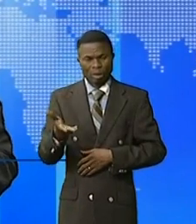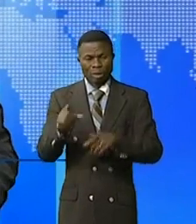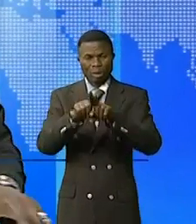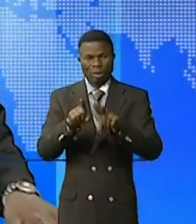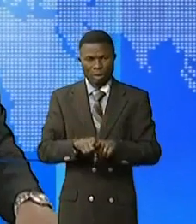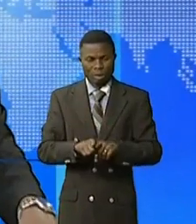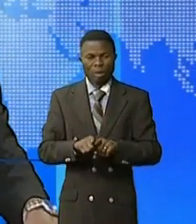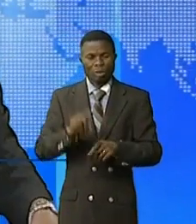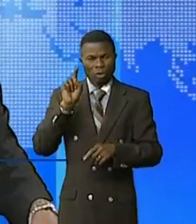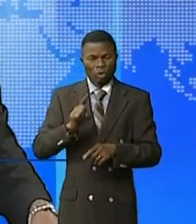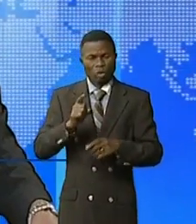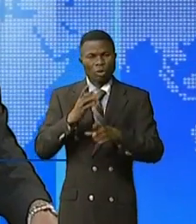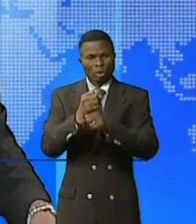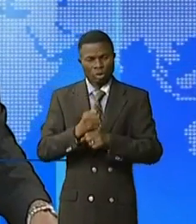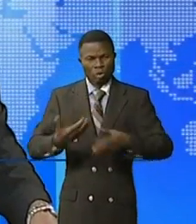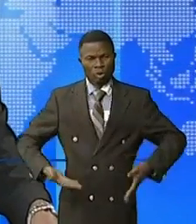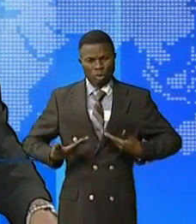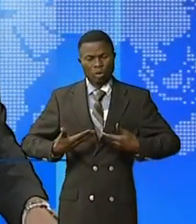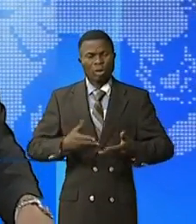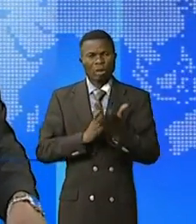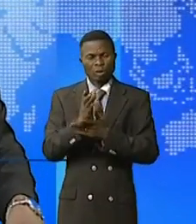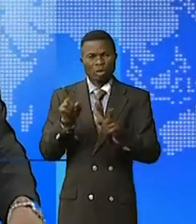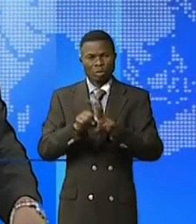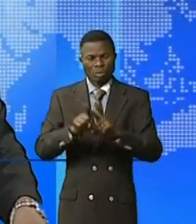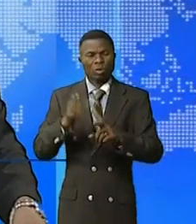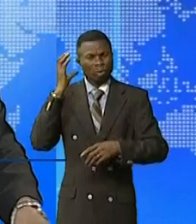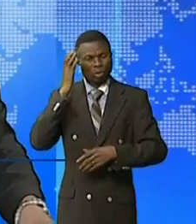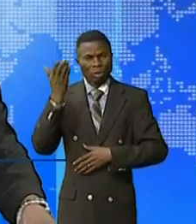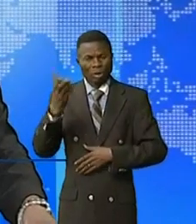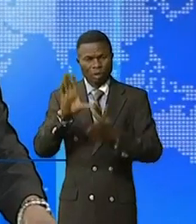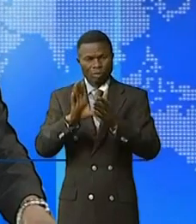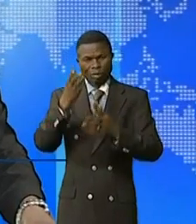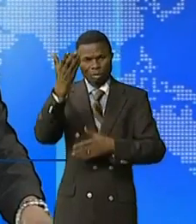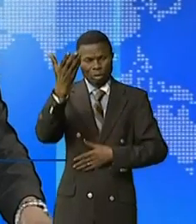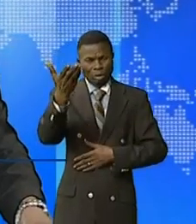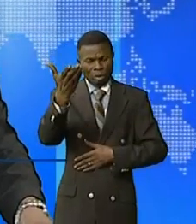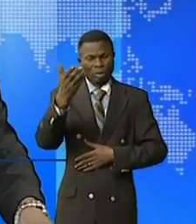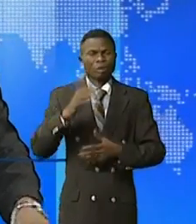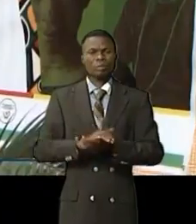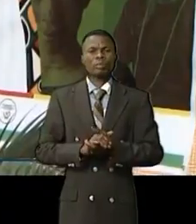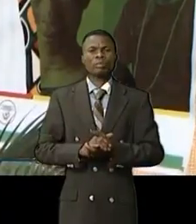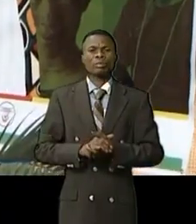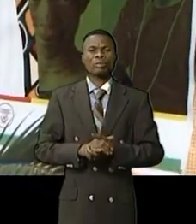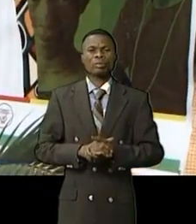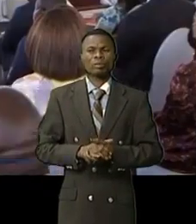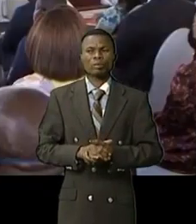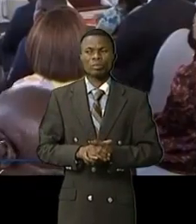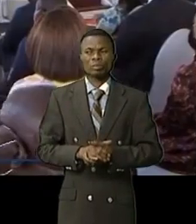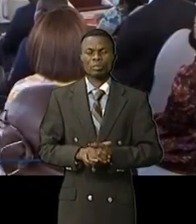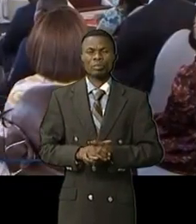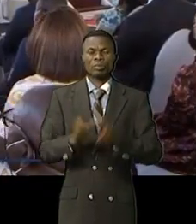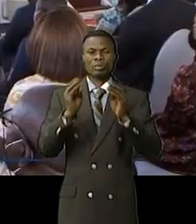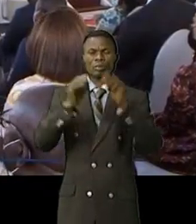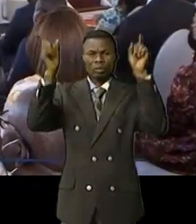l'albinisme qui doivent jouir des mêmes droits que les autres. C'est un reportage de Pierre Kibambé-Sommé. Du premier colloque panafricain